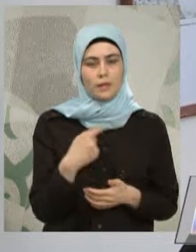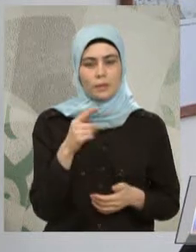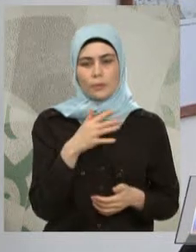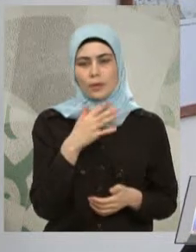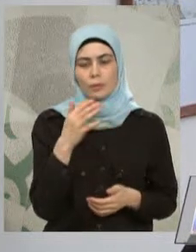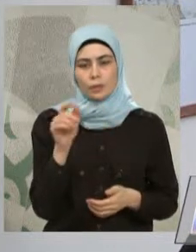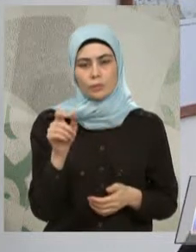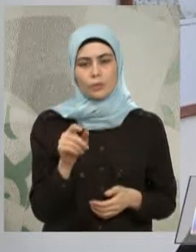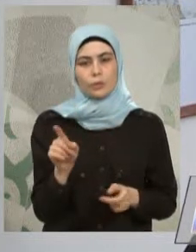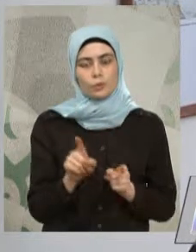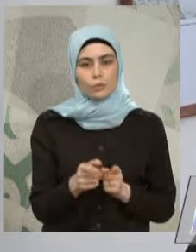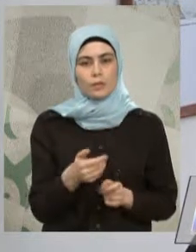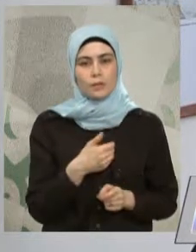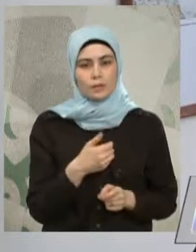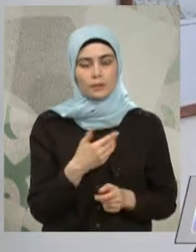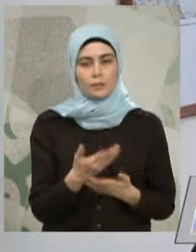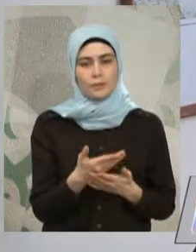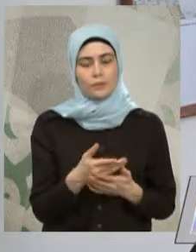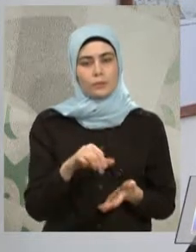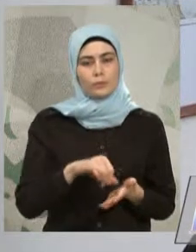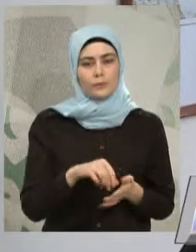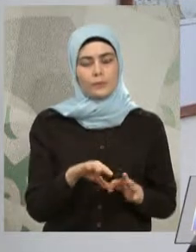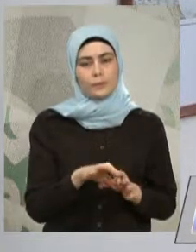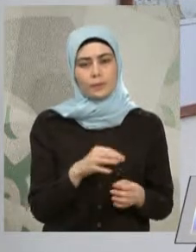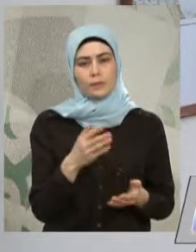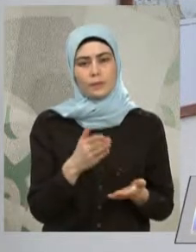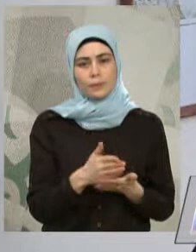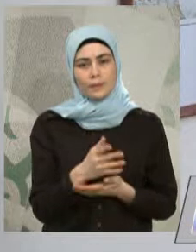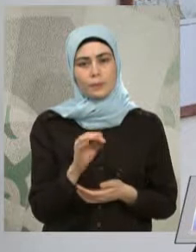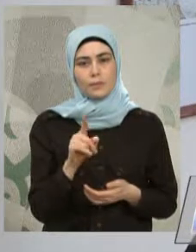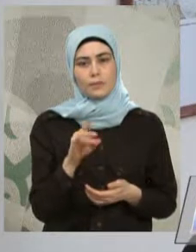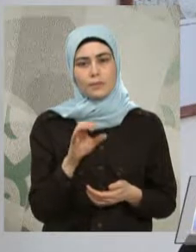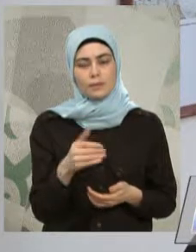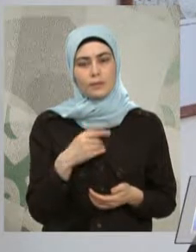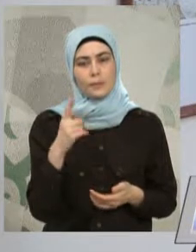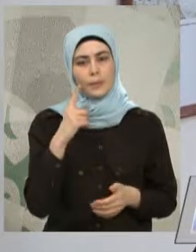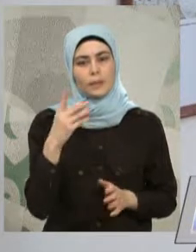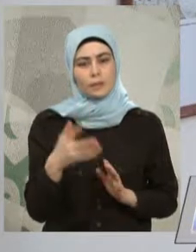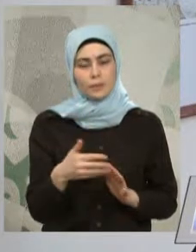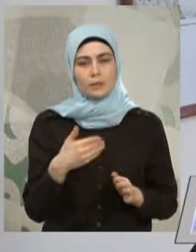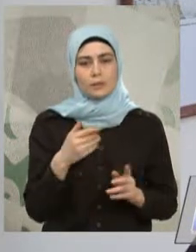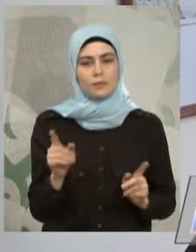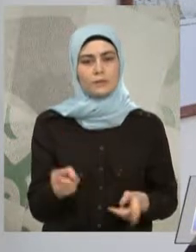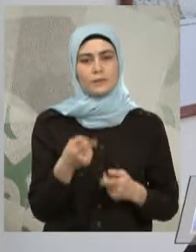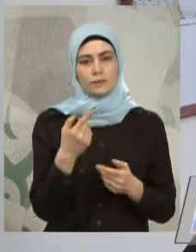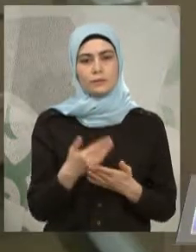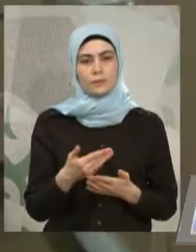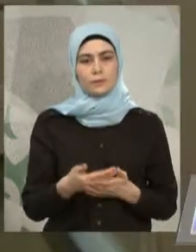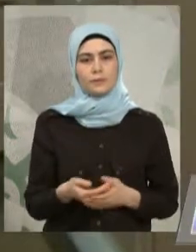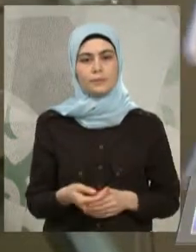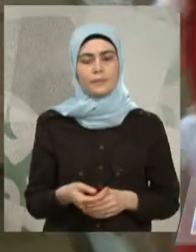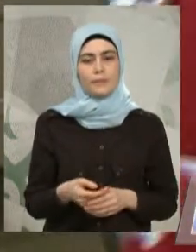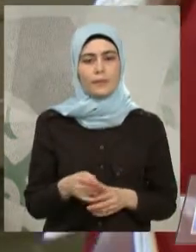которые тоже так же заинтересованы в этом деле, которые хотят понимать, хотят продвинуться в дальнейшем и так далее.